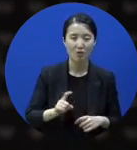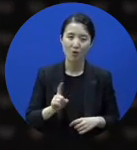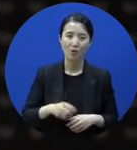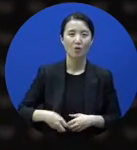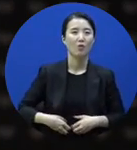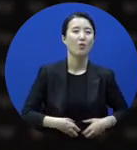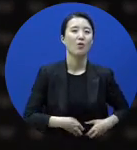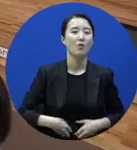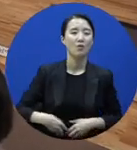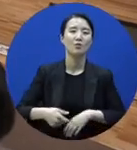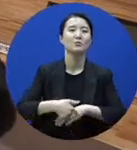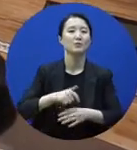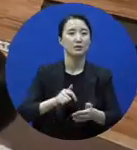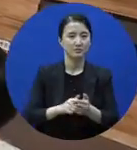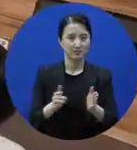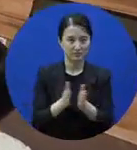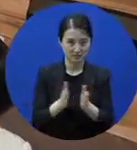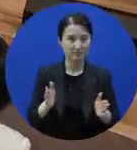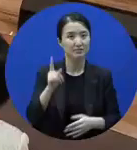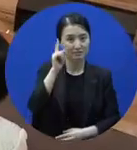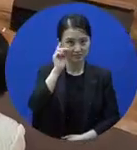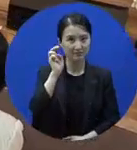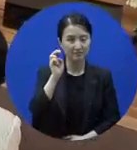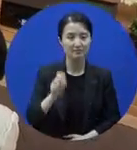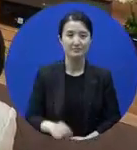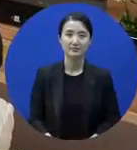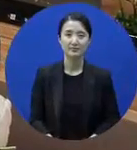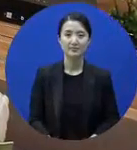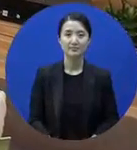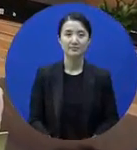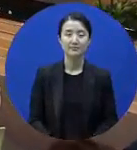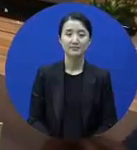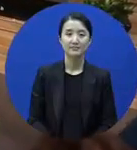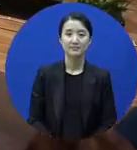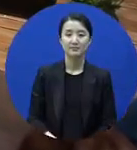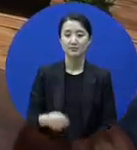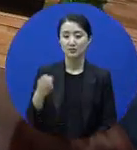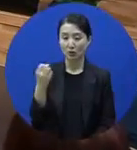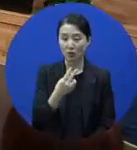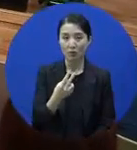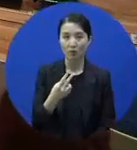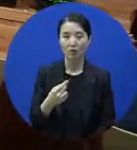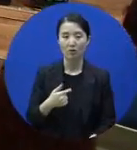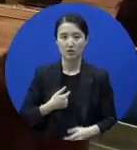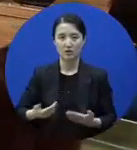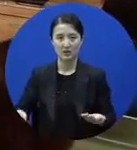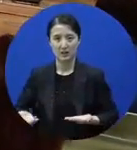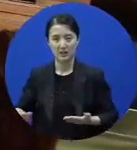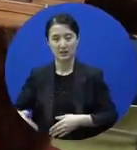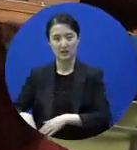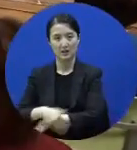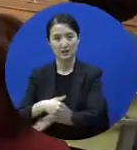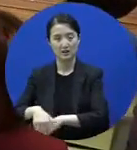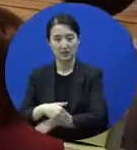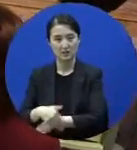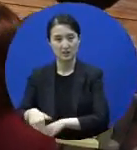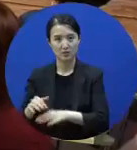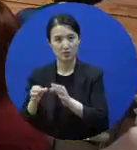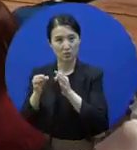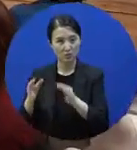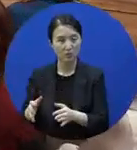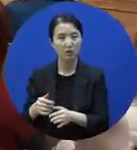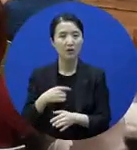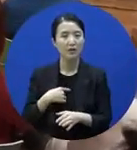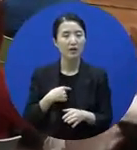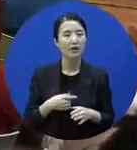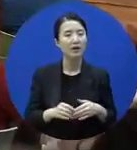이렇처럼 어떤 사이드 프로젝트가 저렇게 나오기까지가 뭐 한 달, 두 달 그렇진 않아요. 네, 1년, 2년 더 클